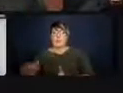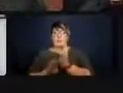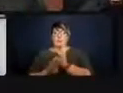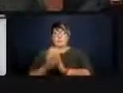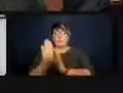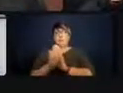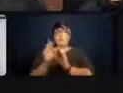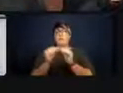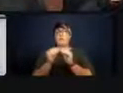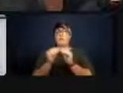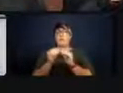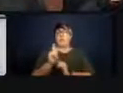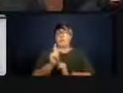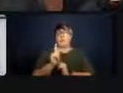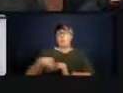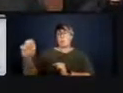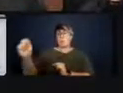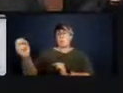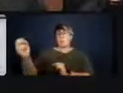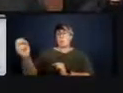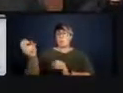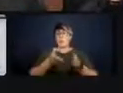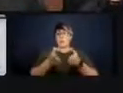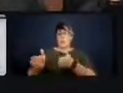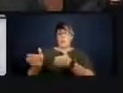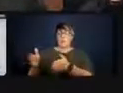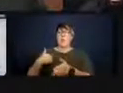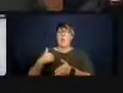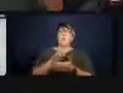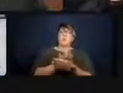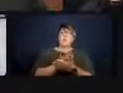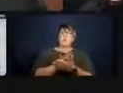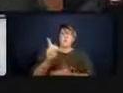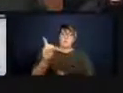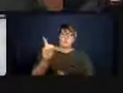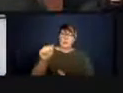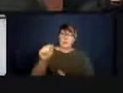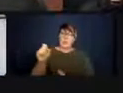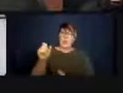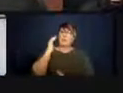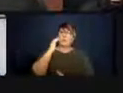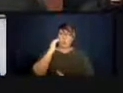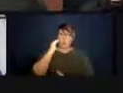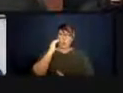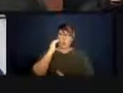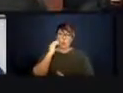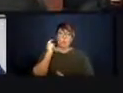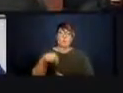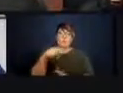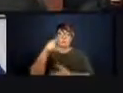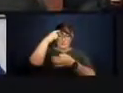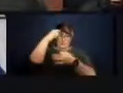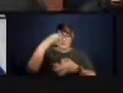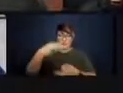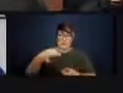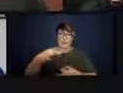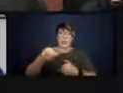iliyowekwa ya katika modeli hii inayohusiana na njia